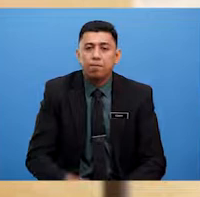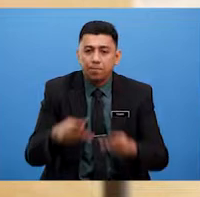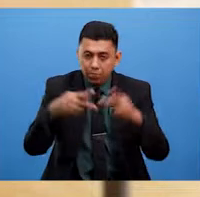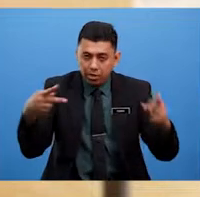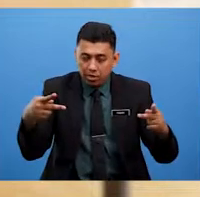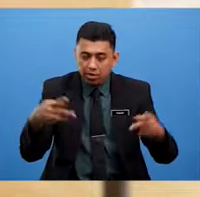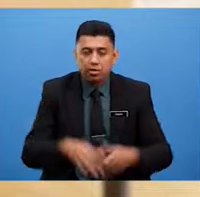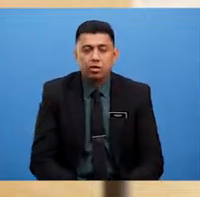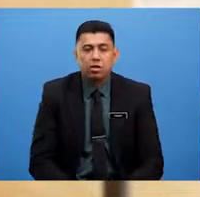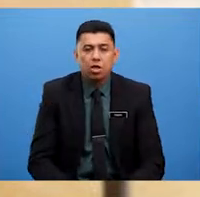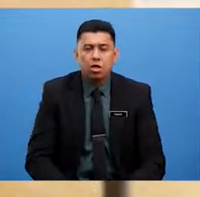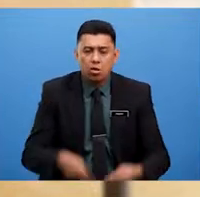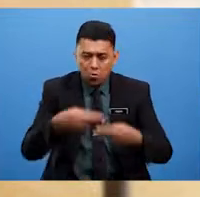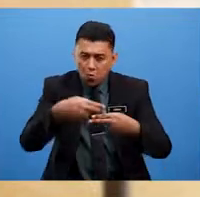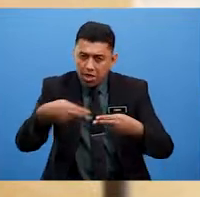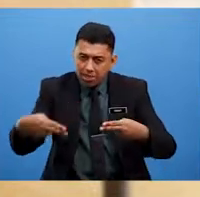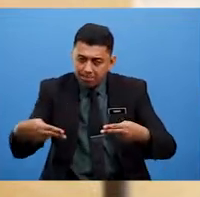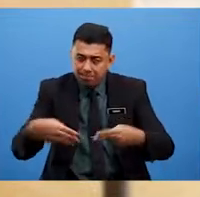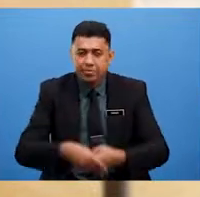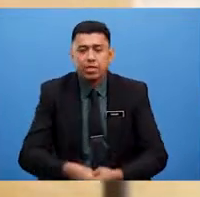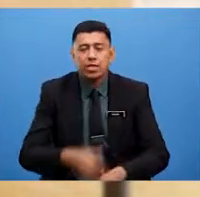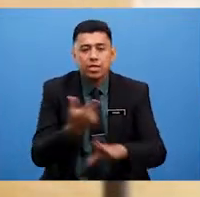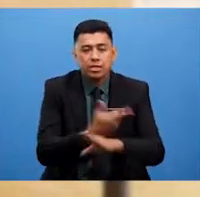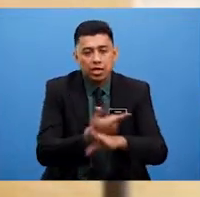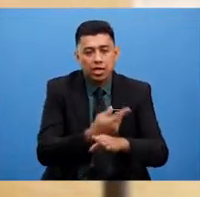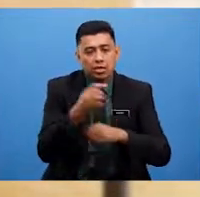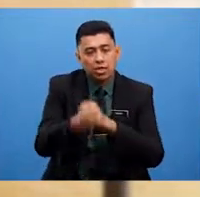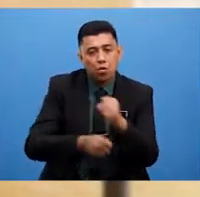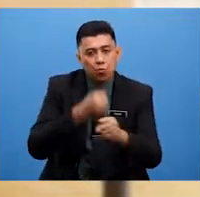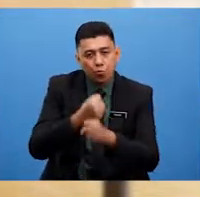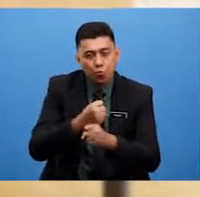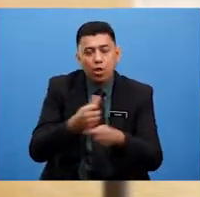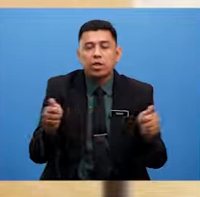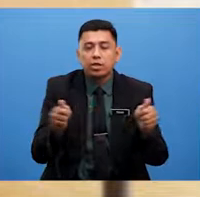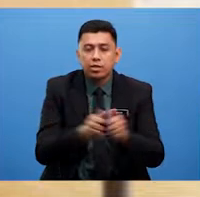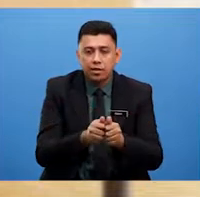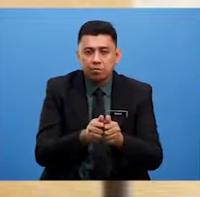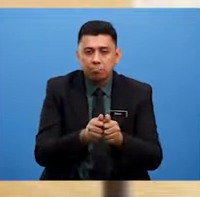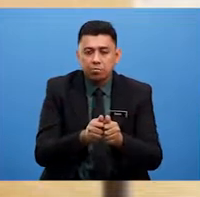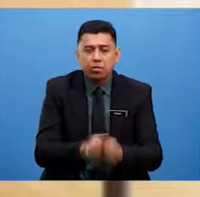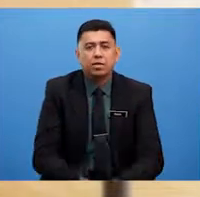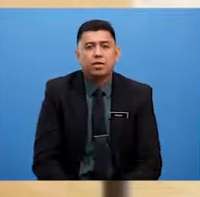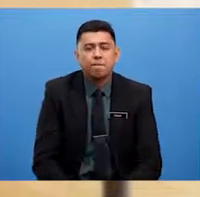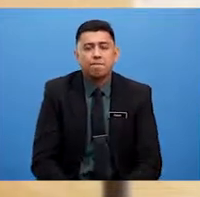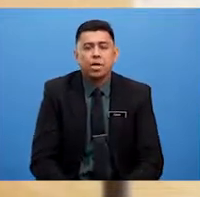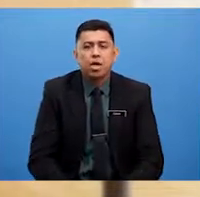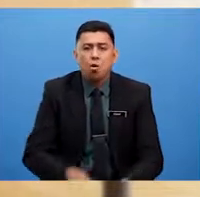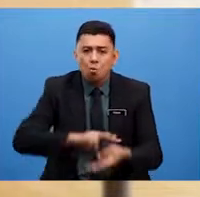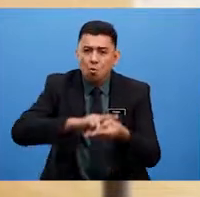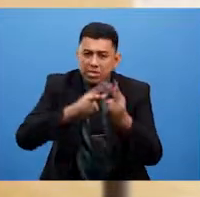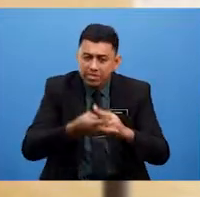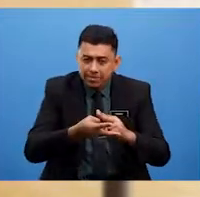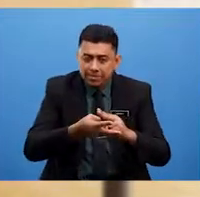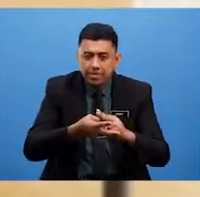adalah huraian latihan tahunan ke dalam beberapa fasa latihan dengan memvariasikan tujuan dan